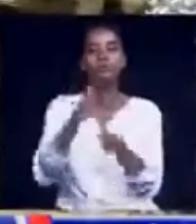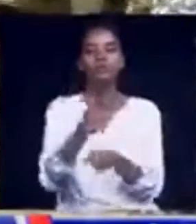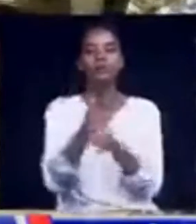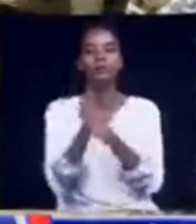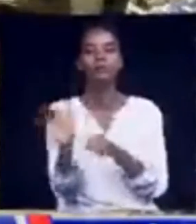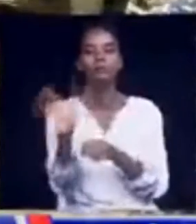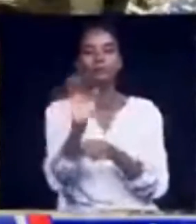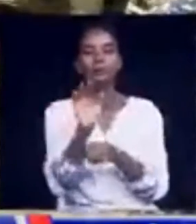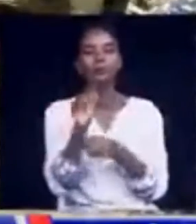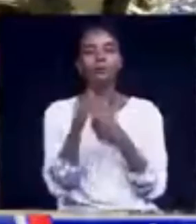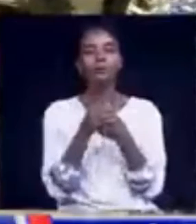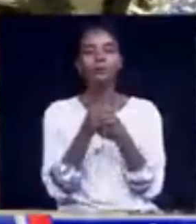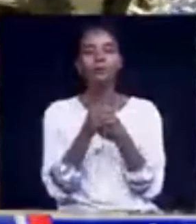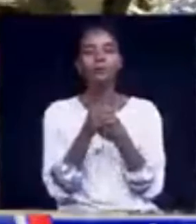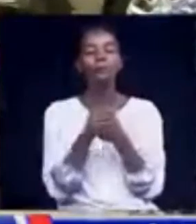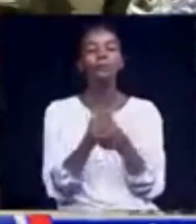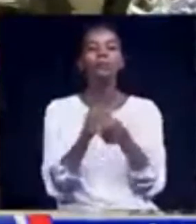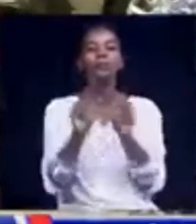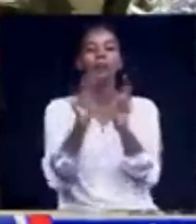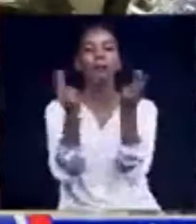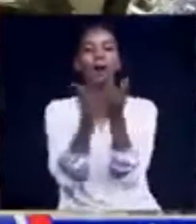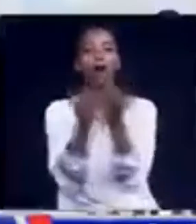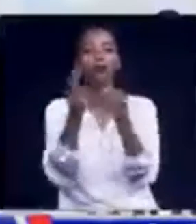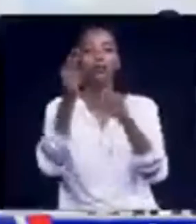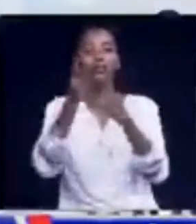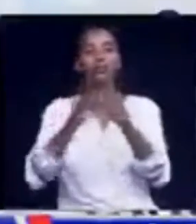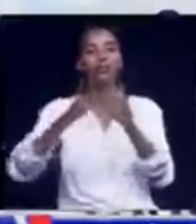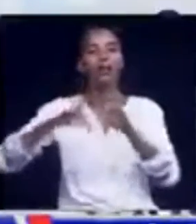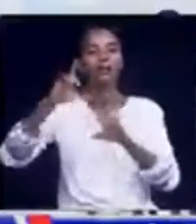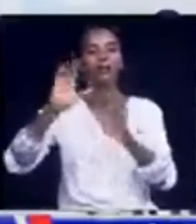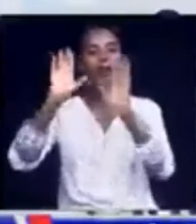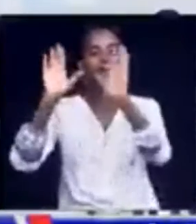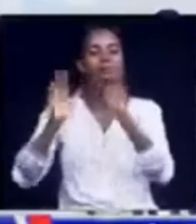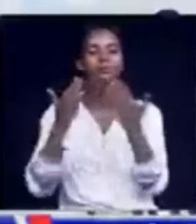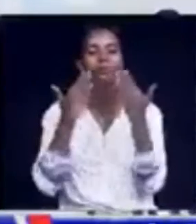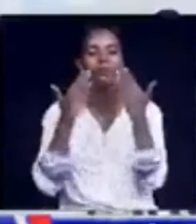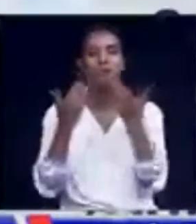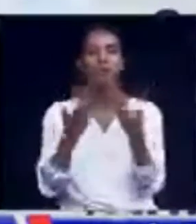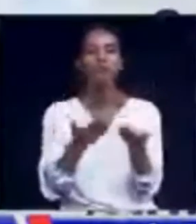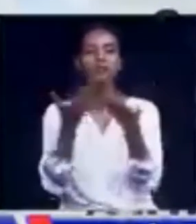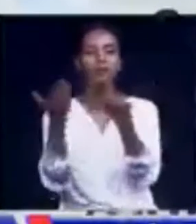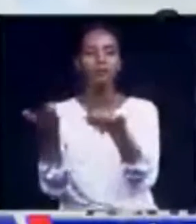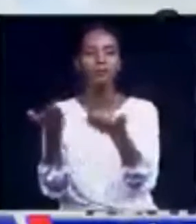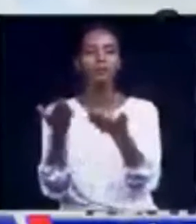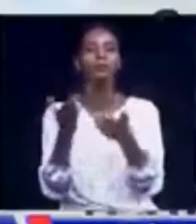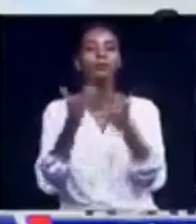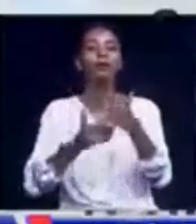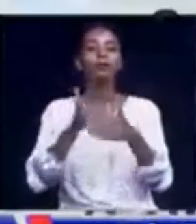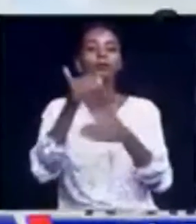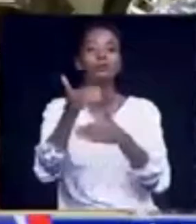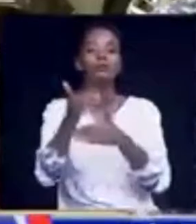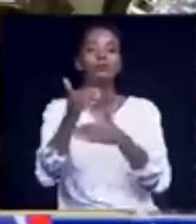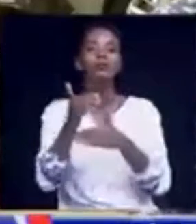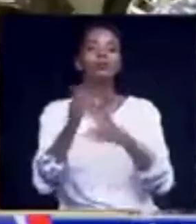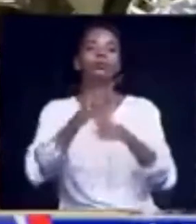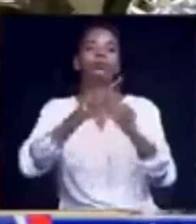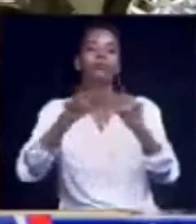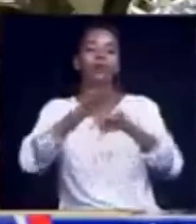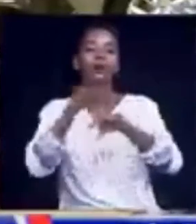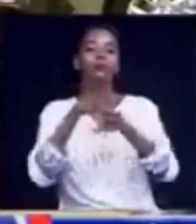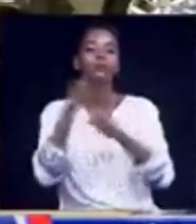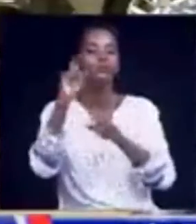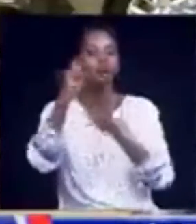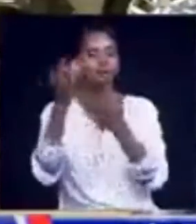የድጋፋቸው በግብረ ኃይሉ ስም ከፍተኛ አድናቆትና ምስጋና እያቀረብኩኝ በቀጣይም በተለይ የተቋሙን